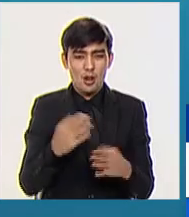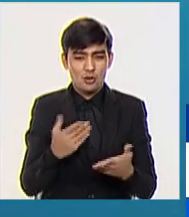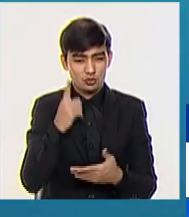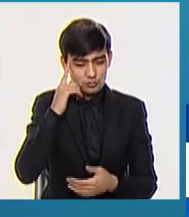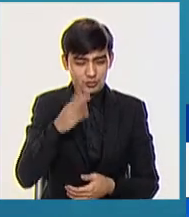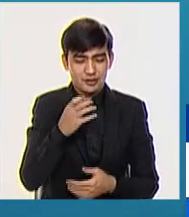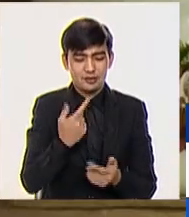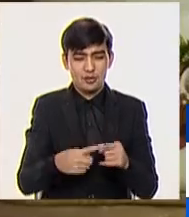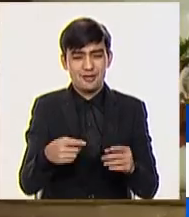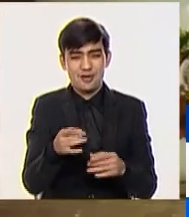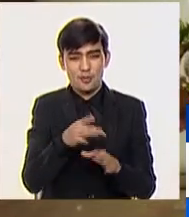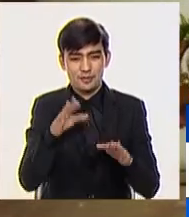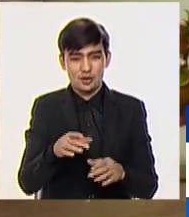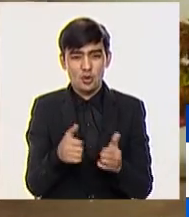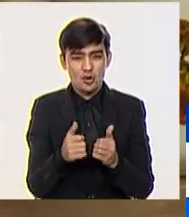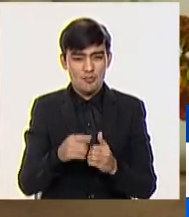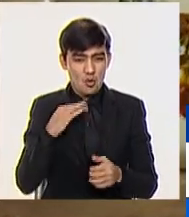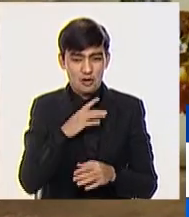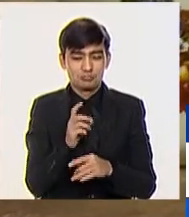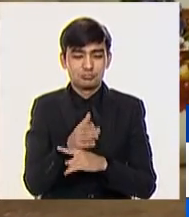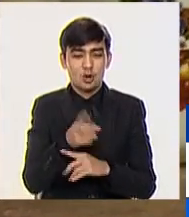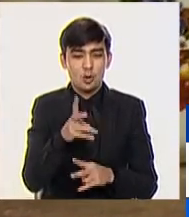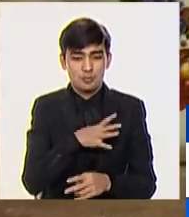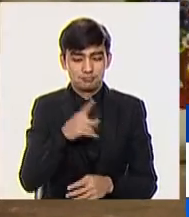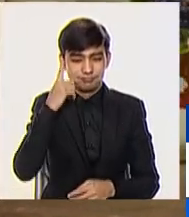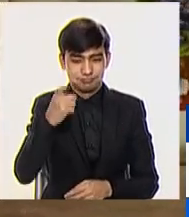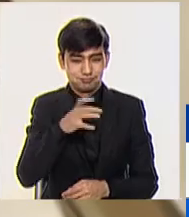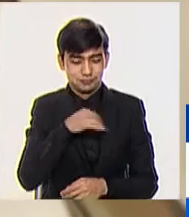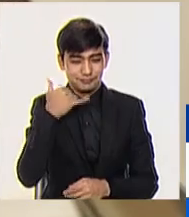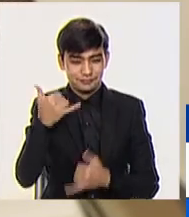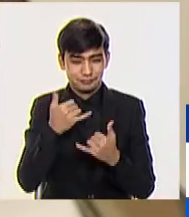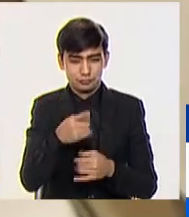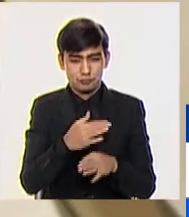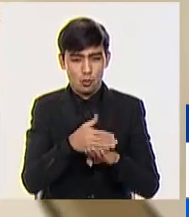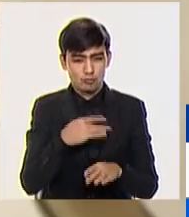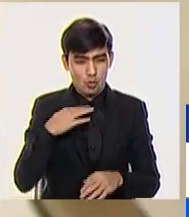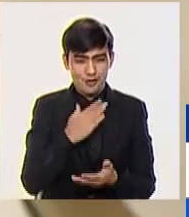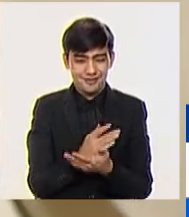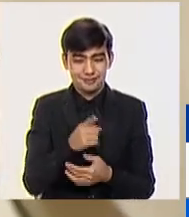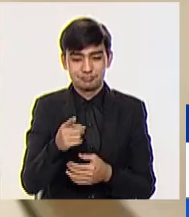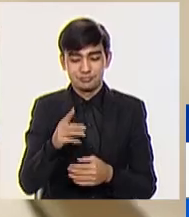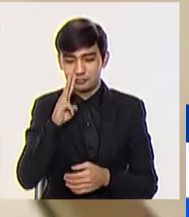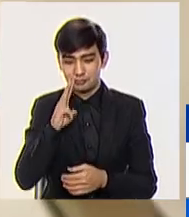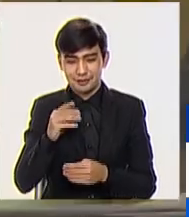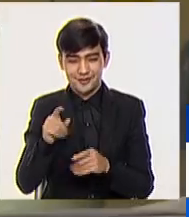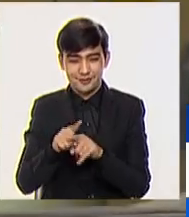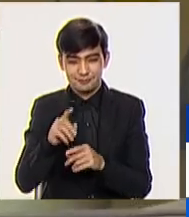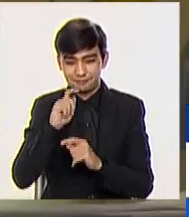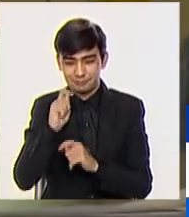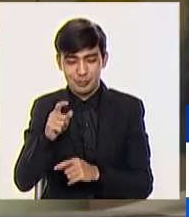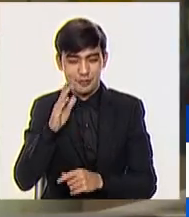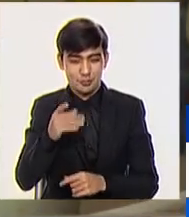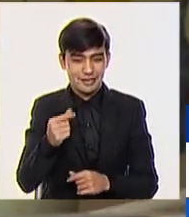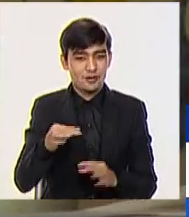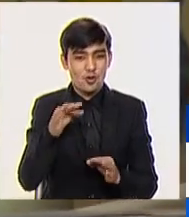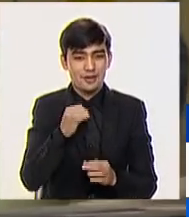кей аймақтарда көршісіне көп адам жиналғандығы туралы хабарлаған адамдарға ақшалай сыйақы да берілмек. Ал бүгін Алматы қаласының бас санитария